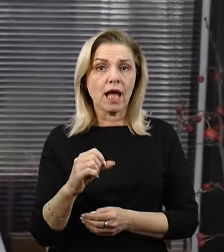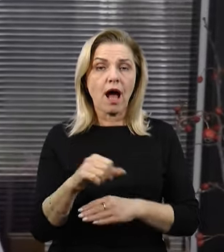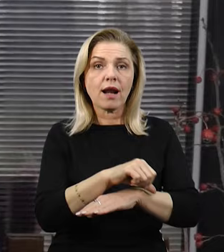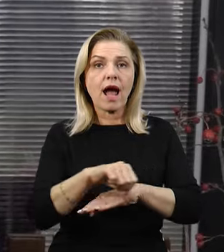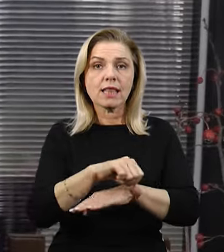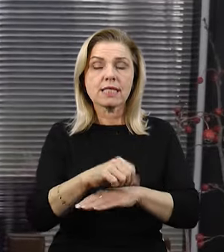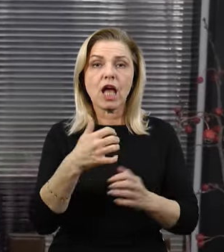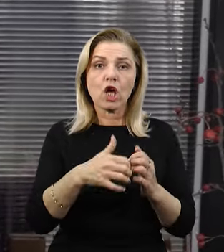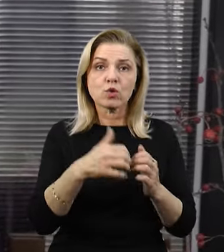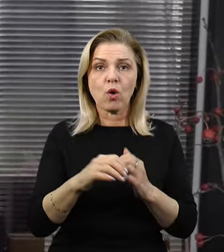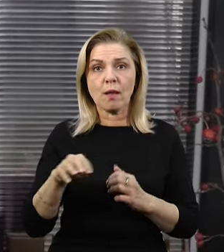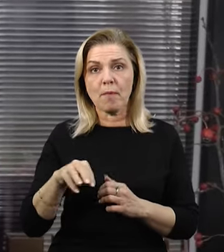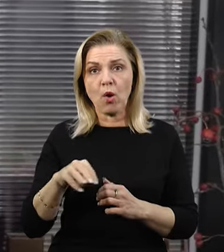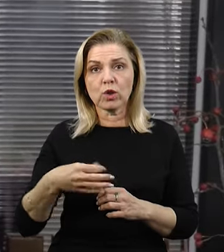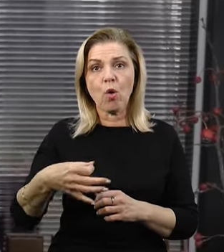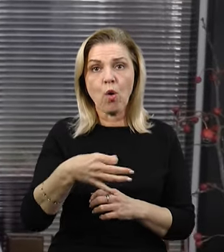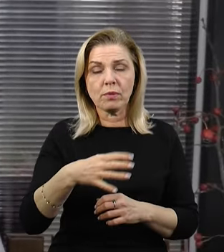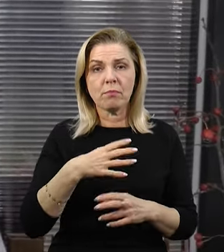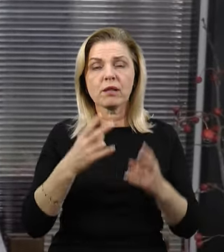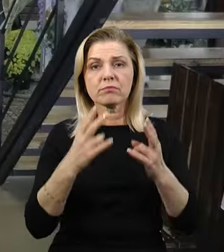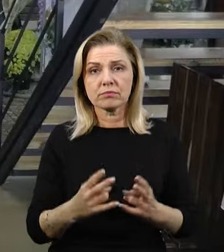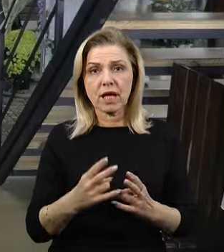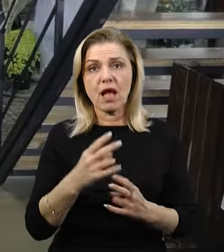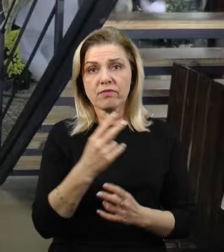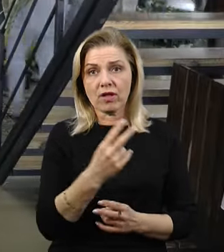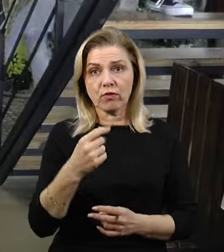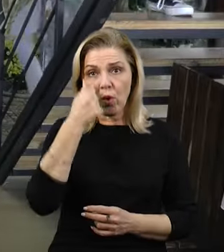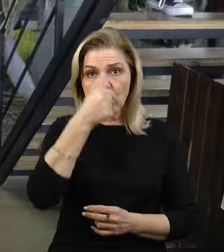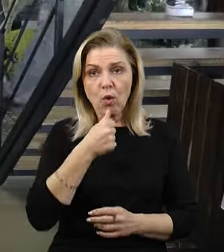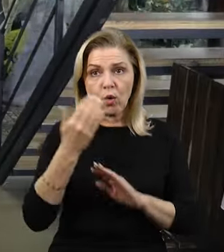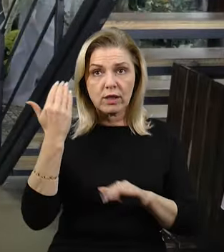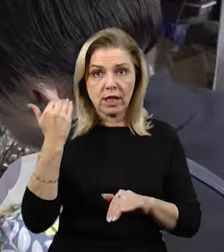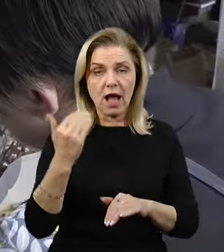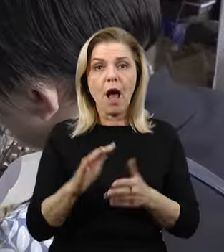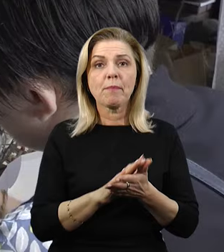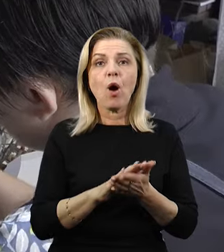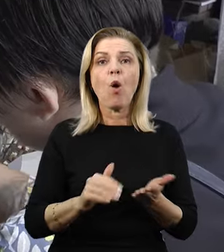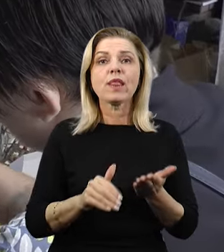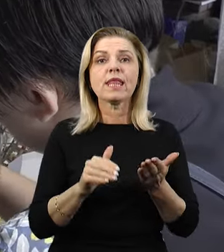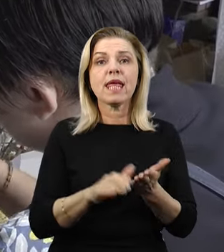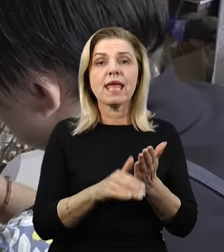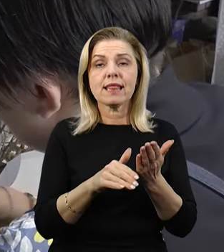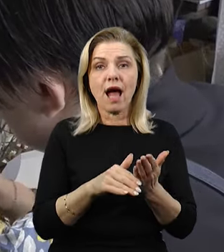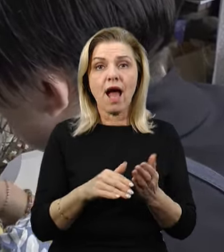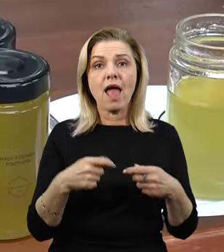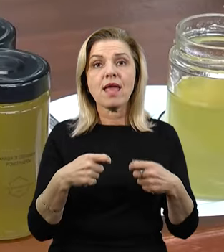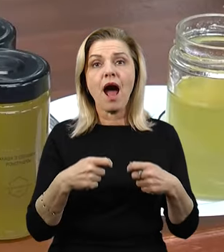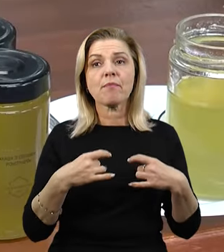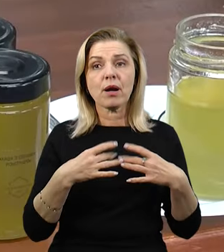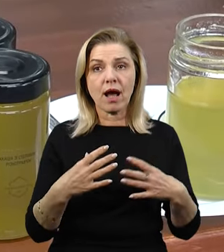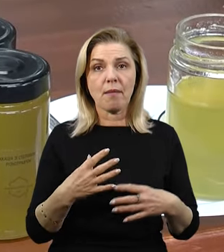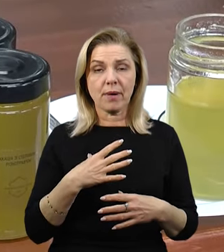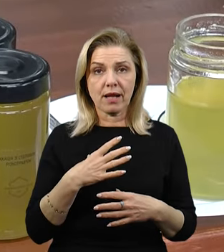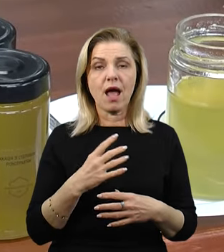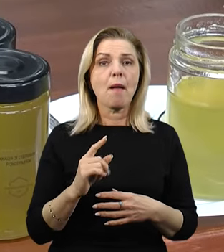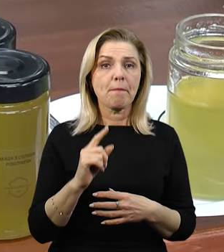постраждала внаслідок бойових дій 2022 року. На благодійному ярмарку 22 жовтня представив перший мед, зібраний після